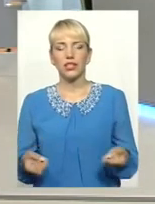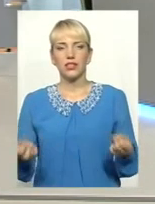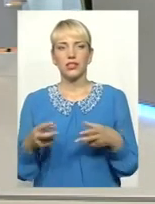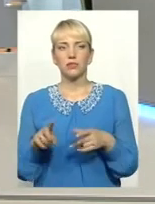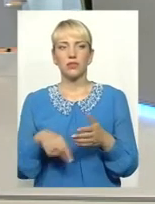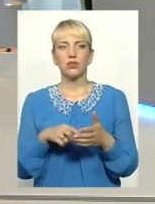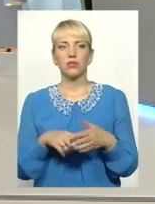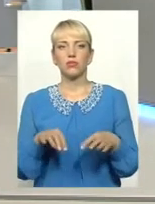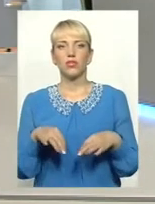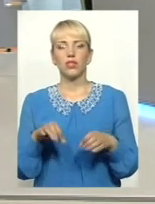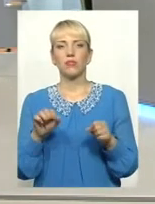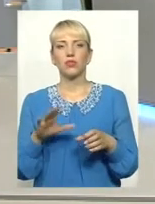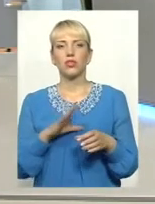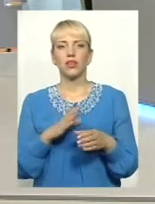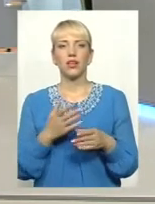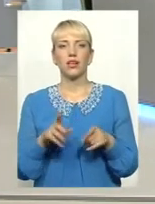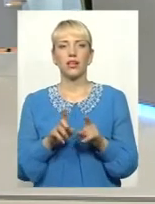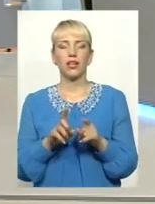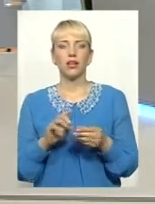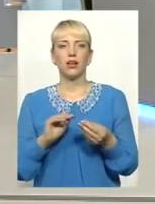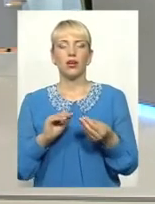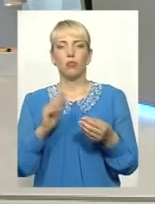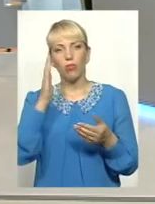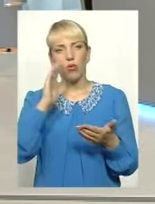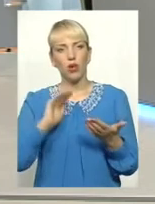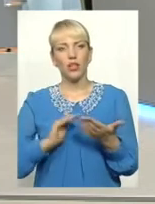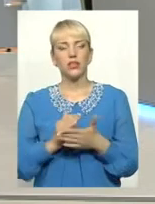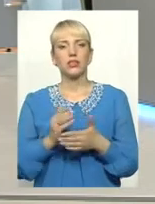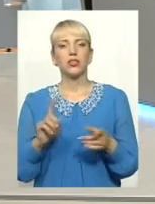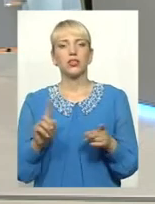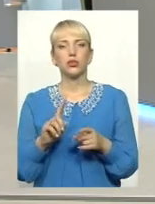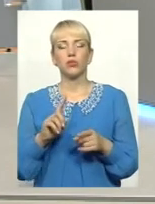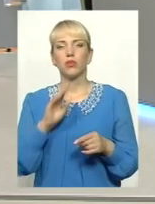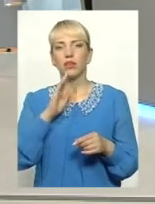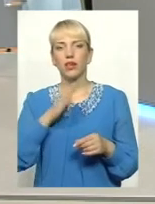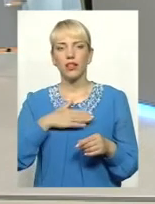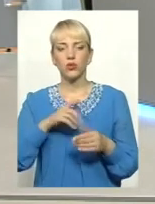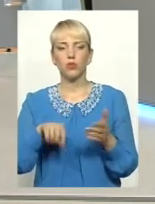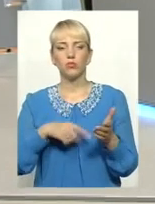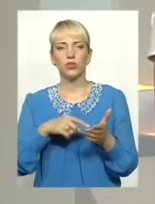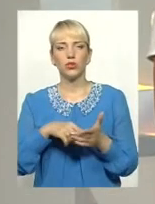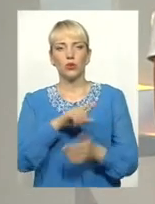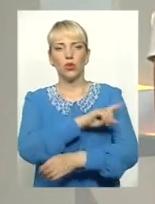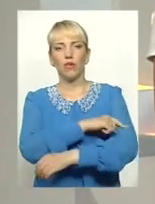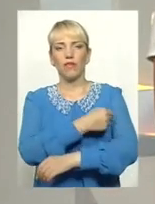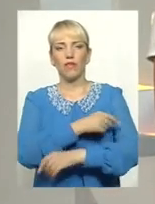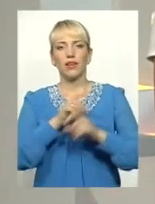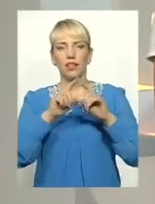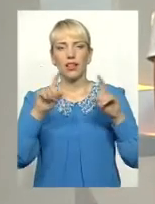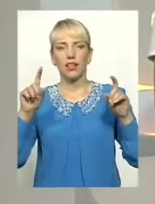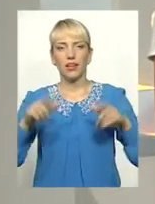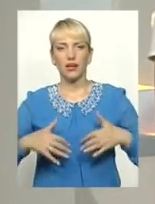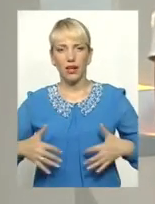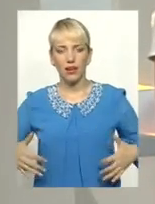спецкомунтрансу. Можливо, є якась політика щодо того, щоб ту саму міську нашу ветлікарню зробити 100%